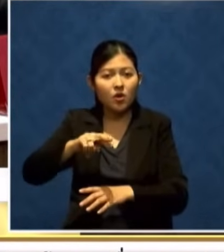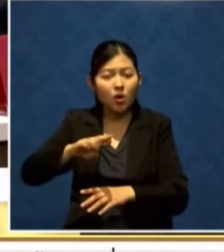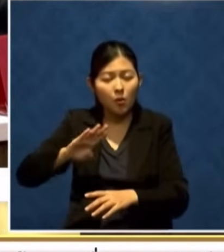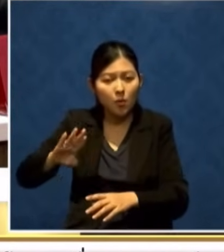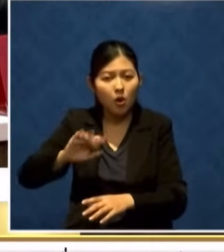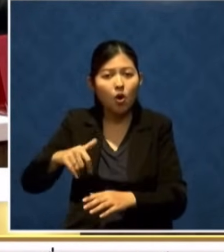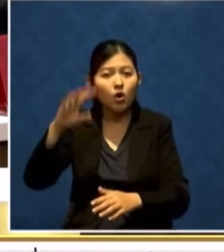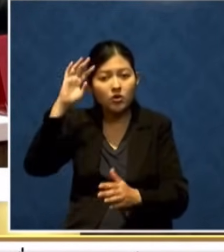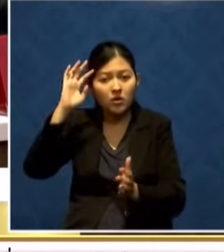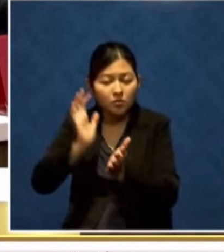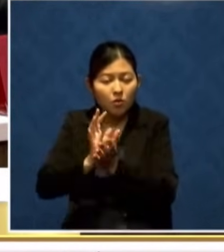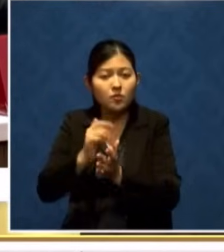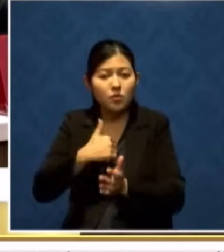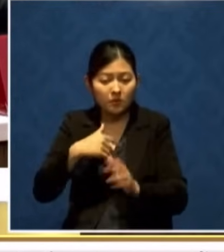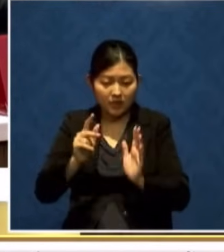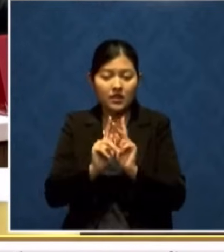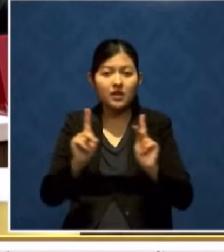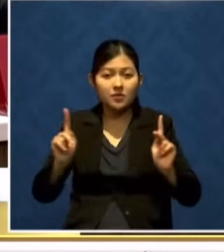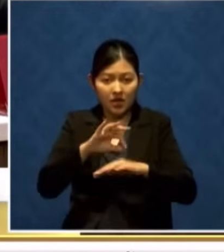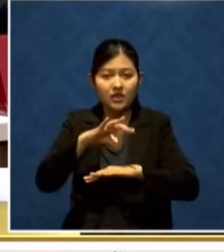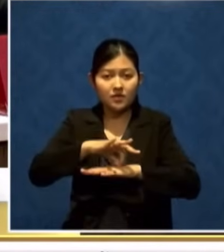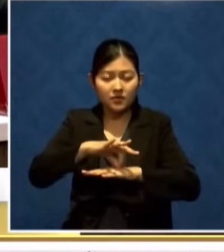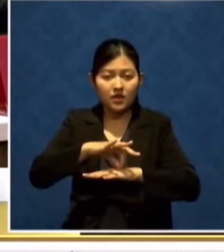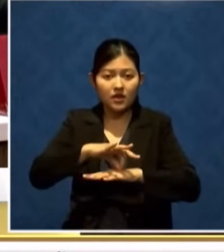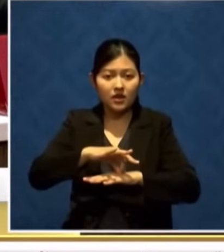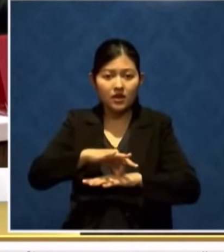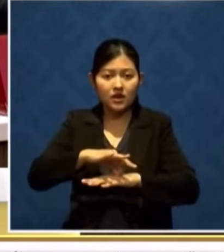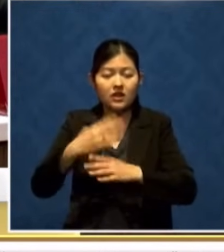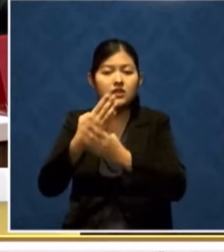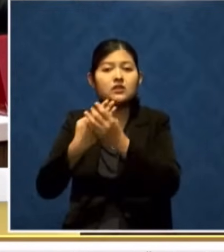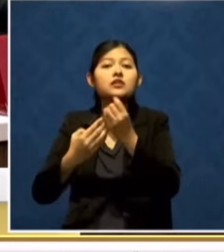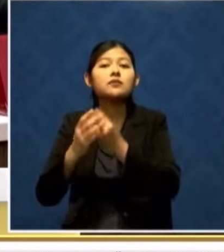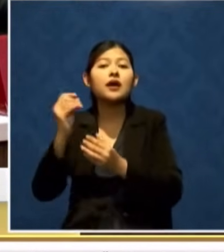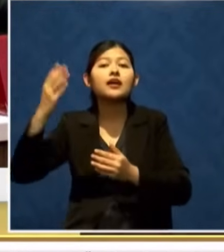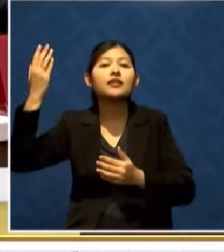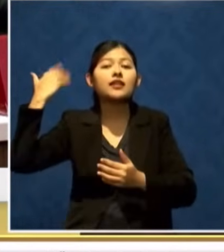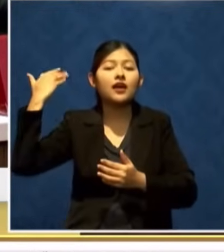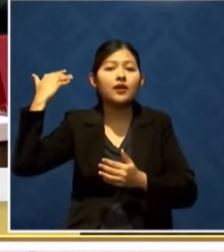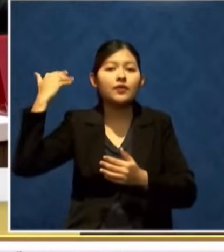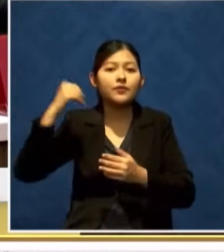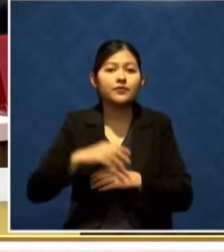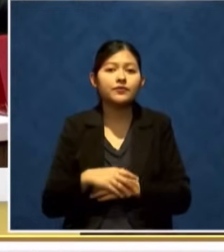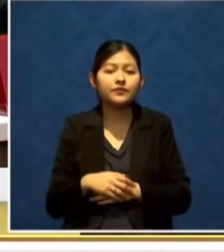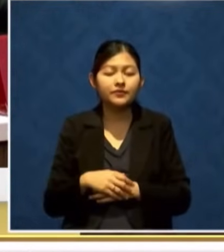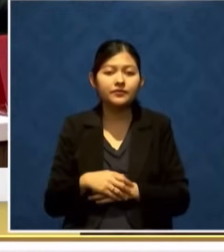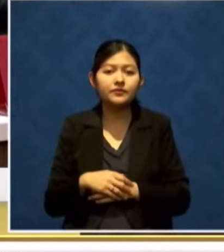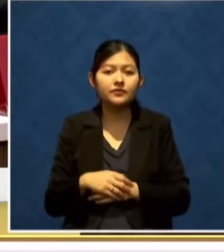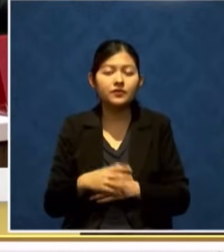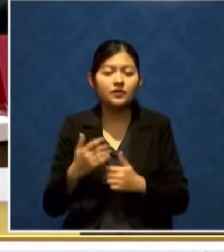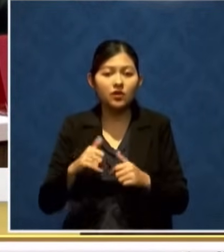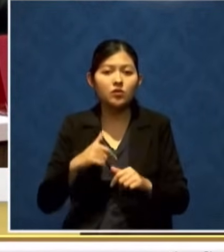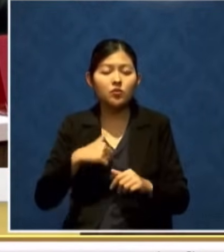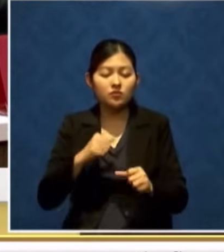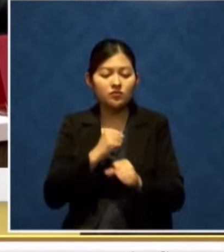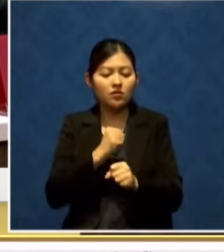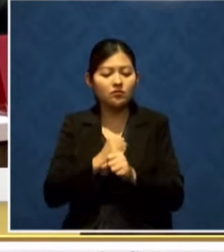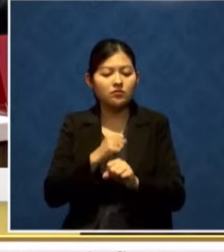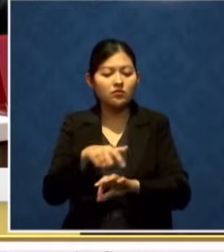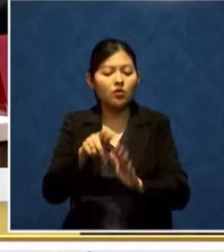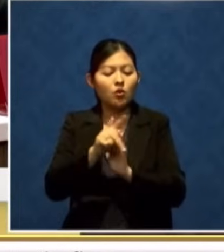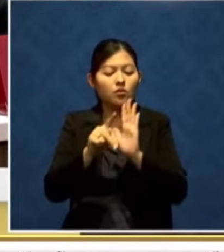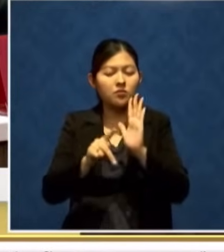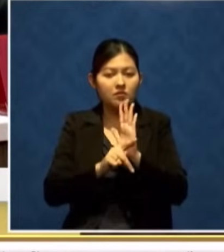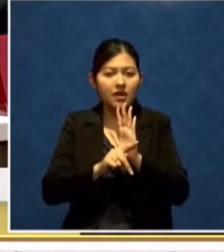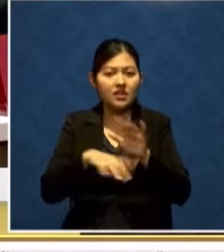ผมเป็นกรรมาธิการคนนึงนะครับในสภาชุดที่แล้วพวกกระผมทำกฏหมายปฏิรูป